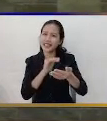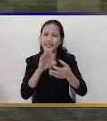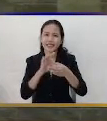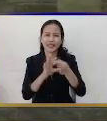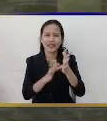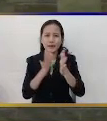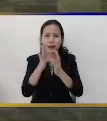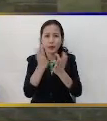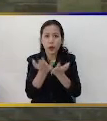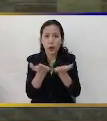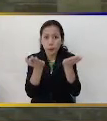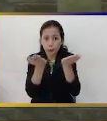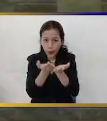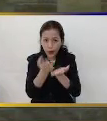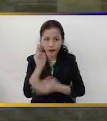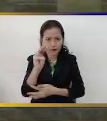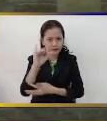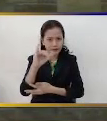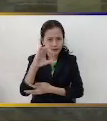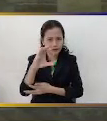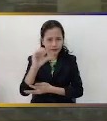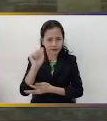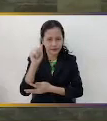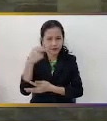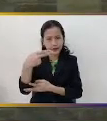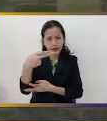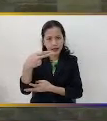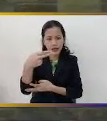Alright. Micah chapter number 6.